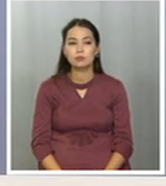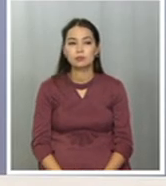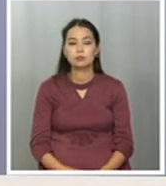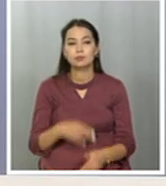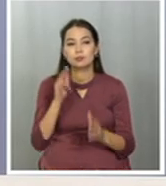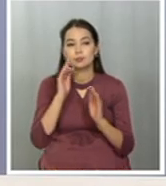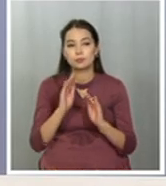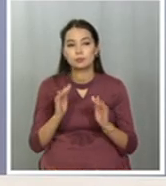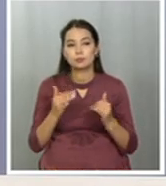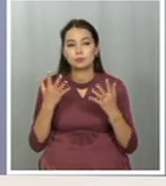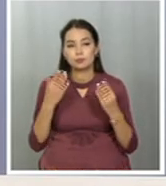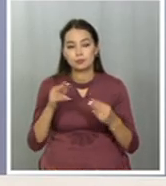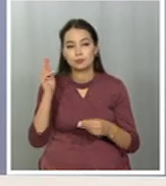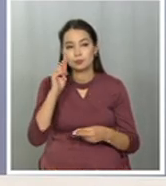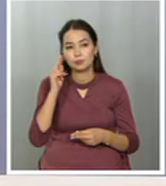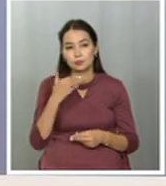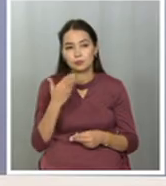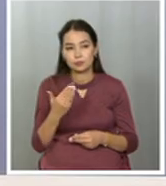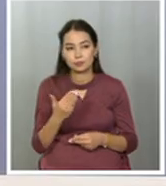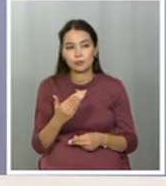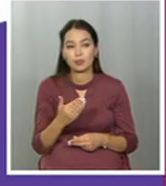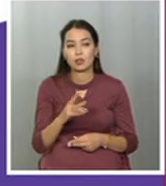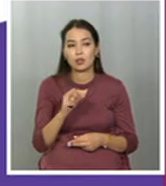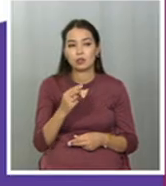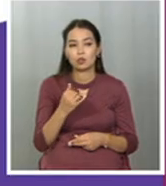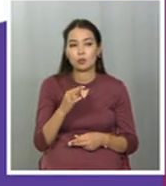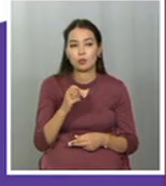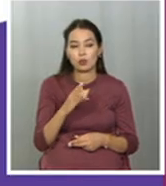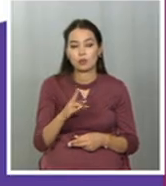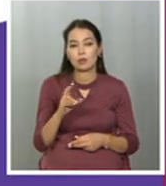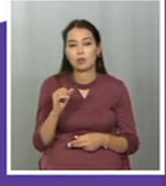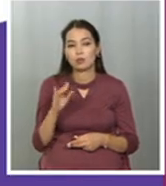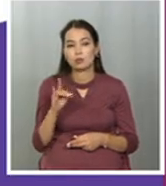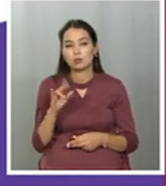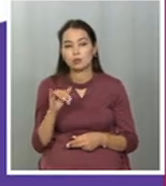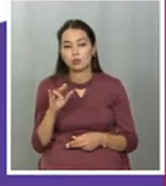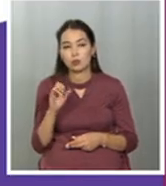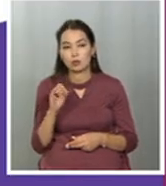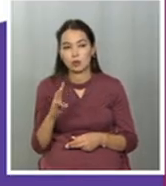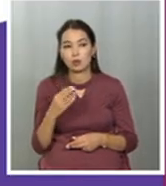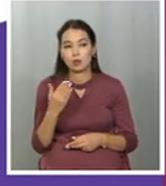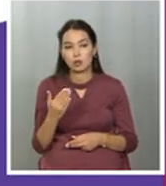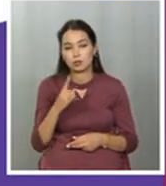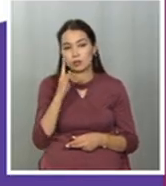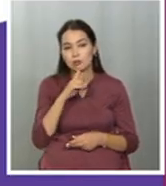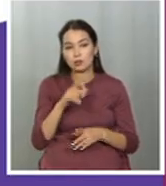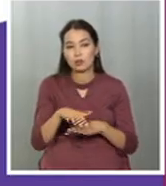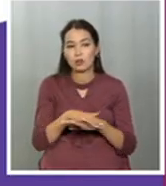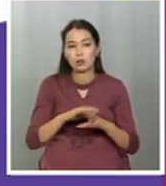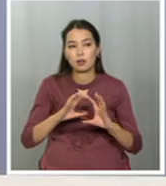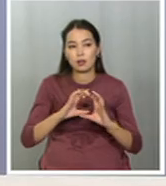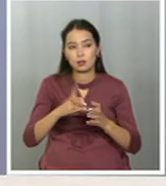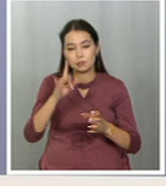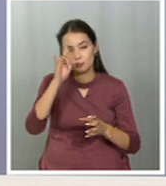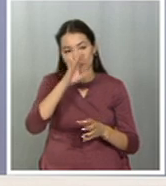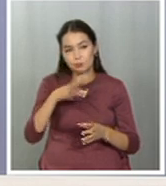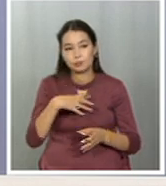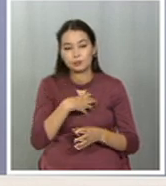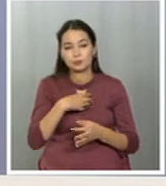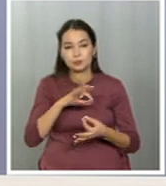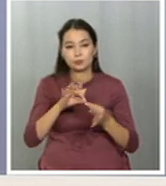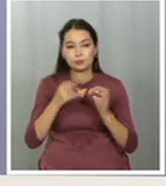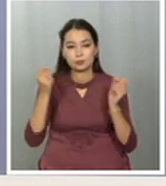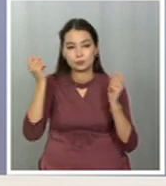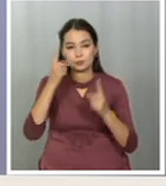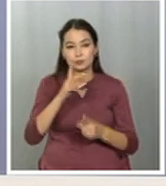Оқушылар, сіздер бүгінгі сабақта Әміре Қашаубаев пен Қажымұқан Мұңайтпасұлының қазақ халқын әлемге танытудағы рөліне